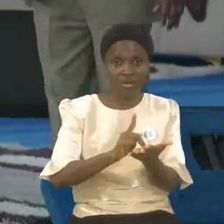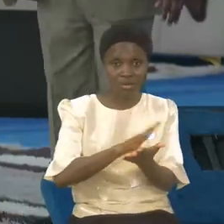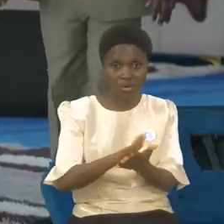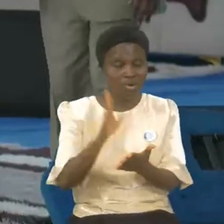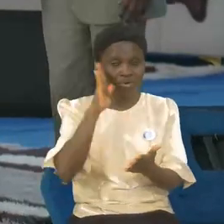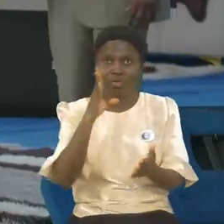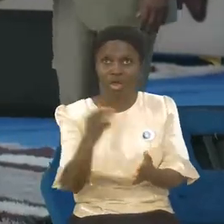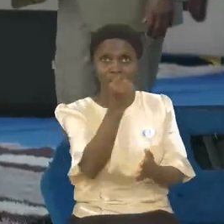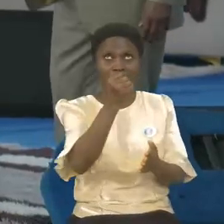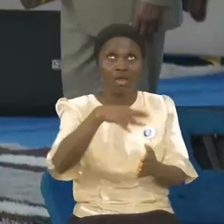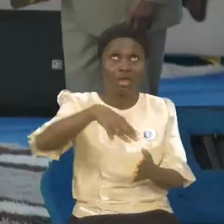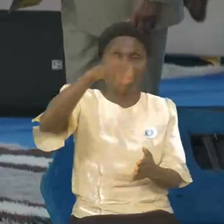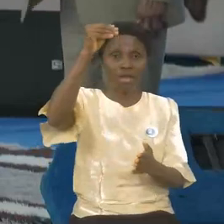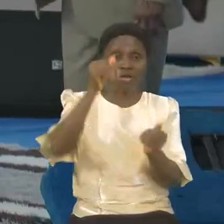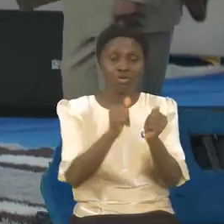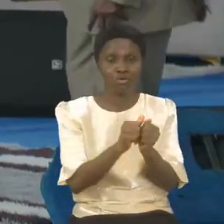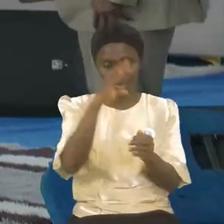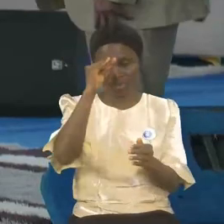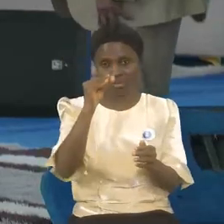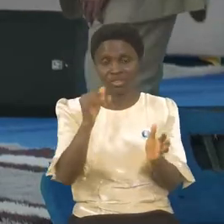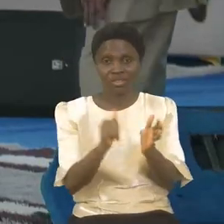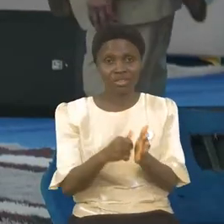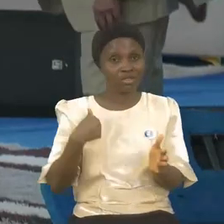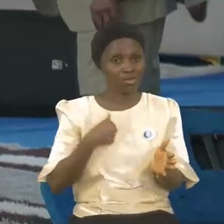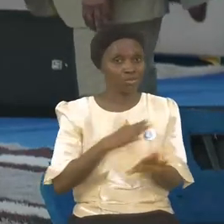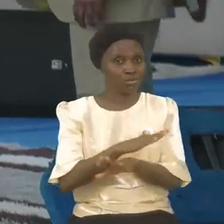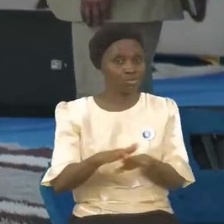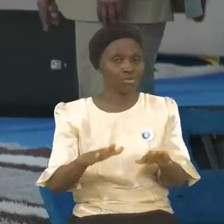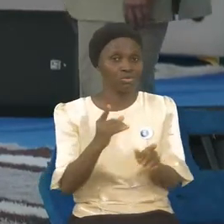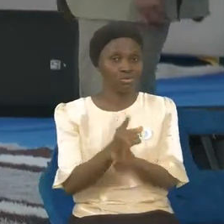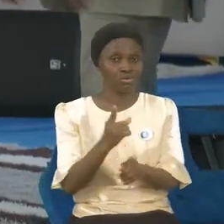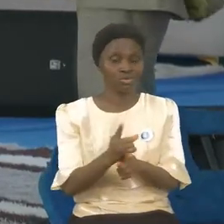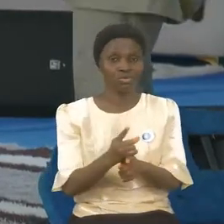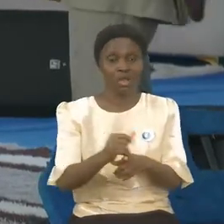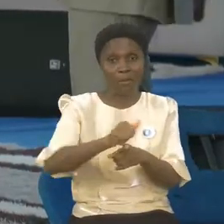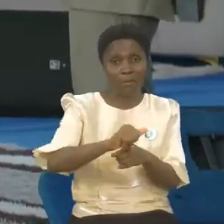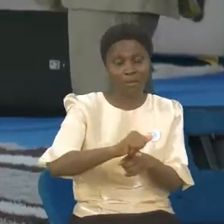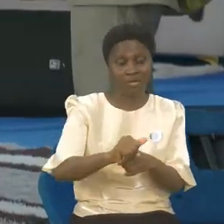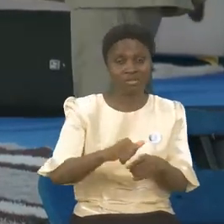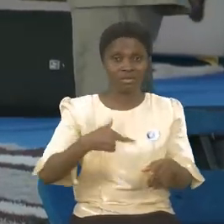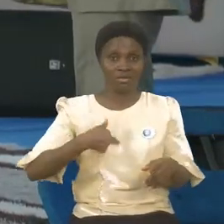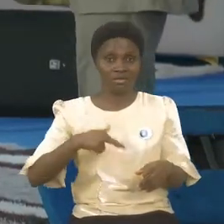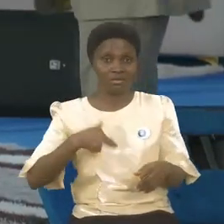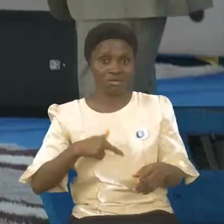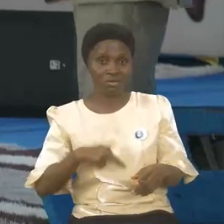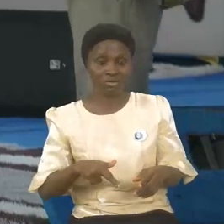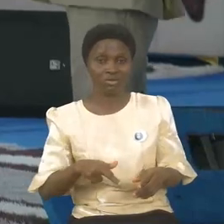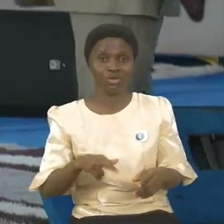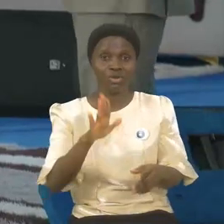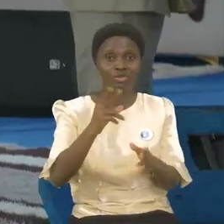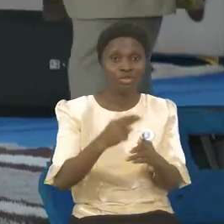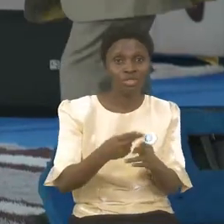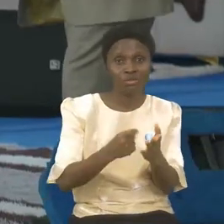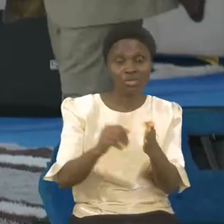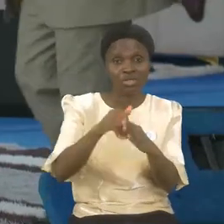de Christ sauvé sanctifié purifier que nous soyons enlever de la terre que nous ne ration pas